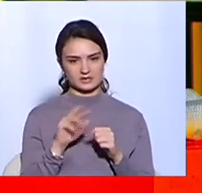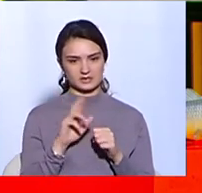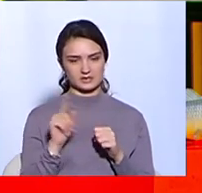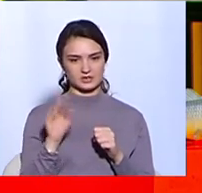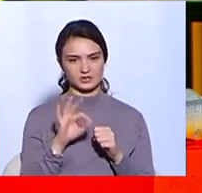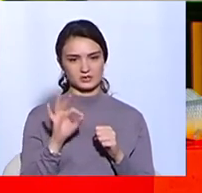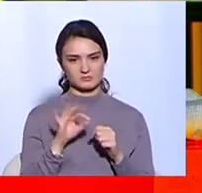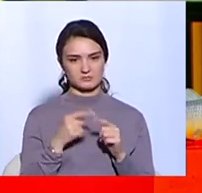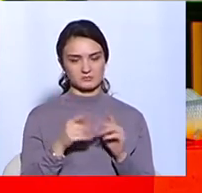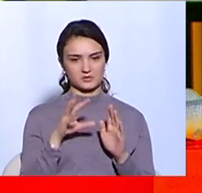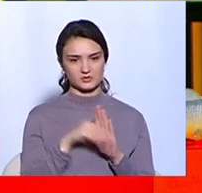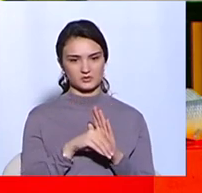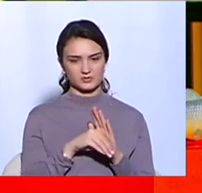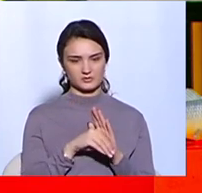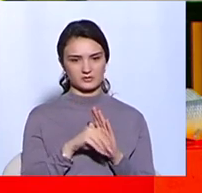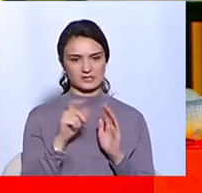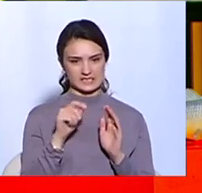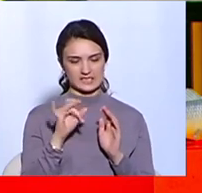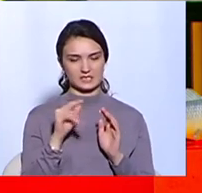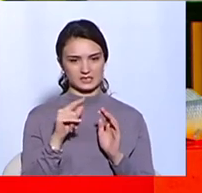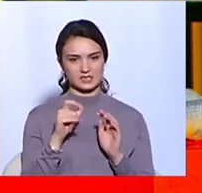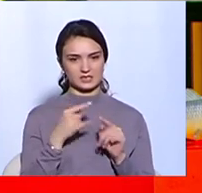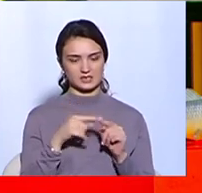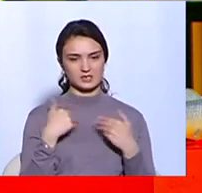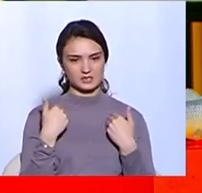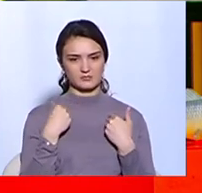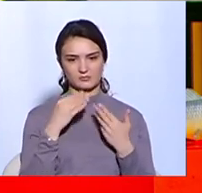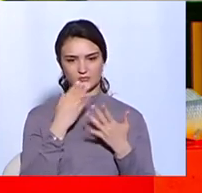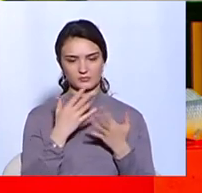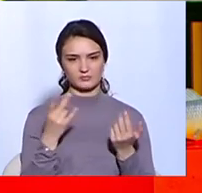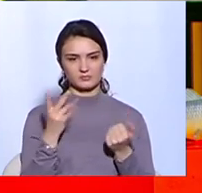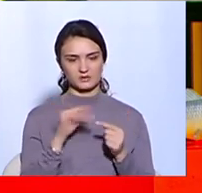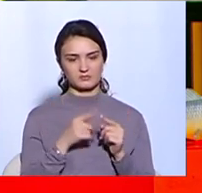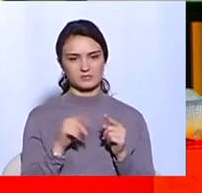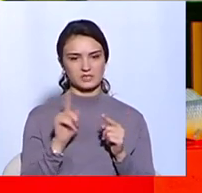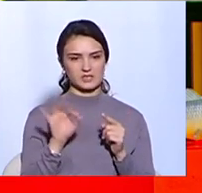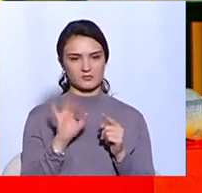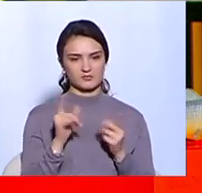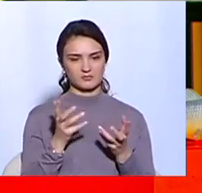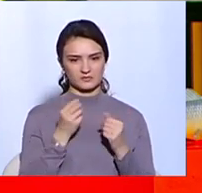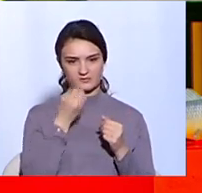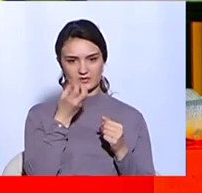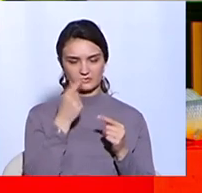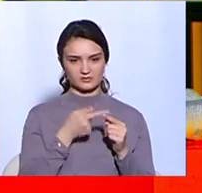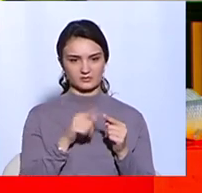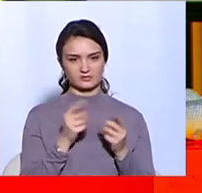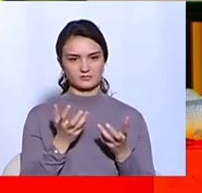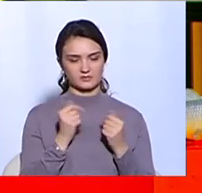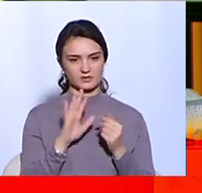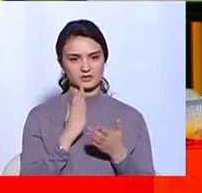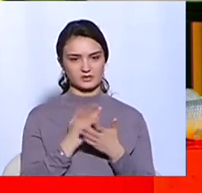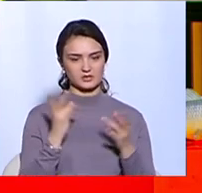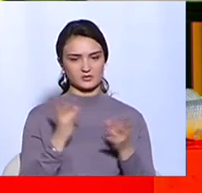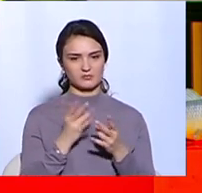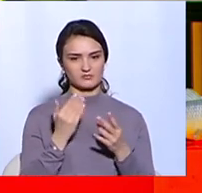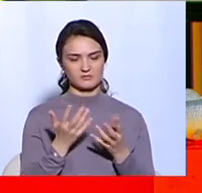რაც შეეხება მასში არსებულ ეთერზეთებს, ეს არის ძალიან სასარგებლო პროდუქტი. თუმცა იმის გამო, რომ მივიღოთ ვარდიდან ეთერზეთი, სულაც არ არის